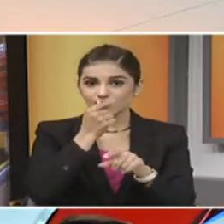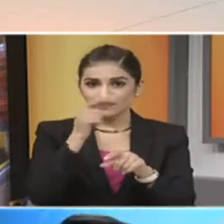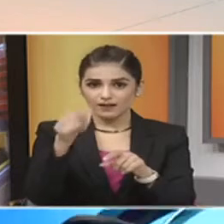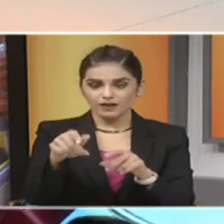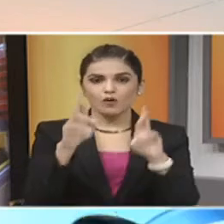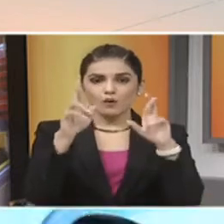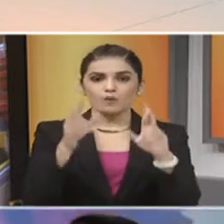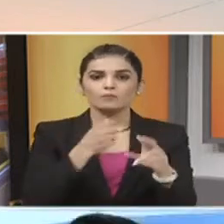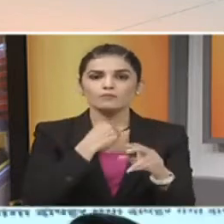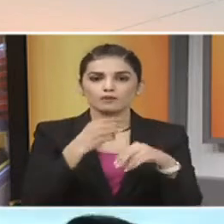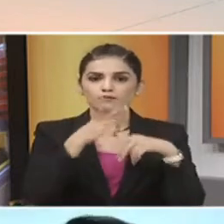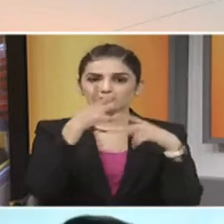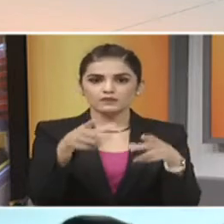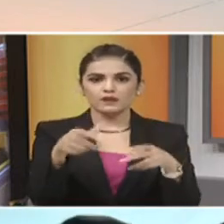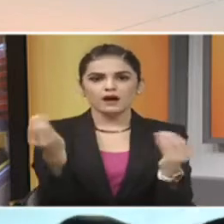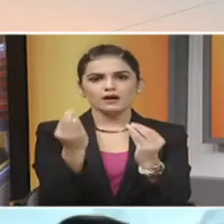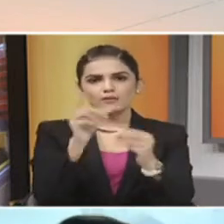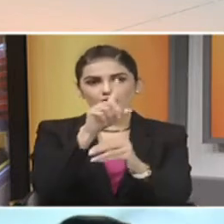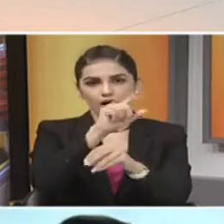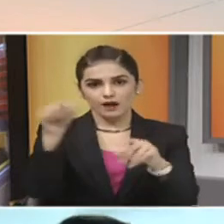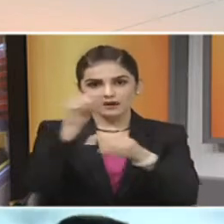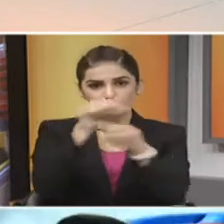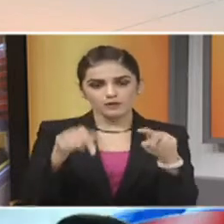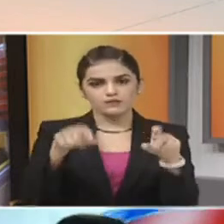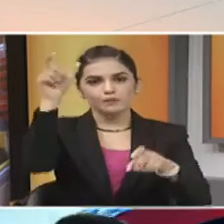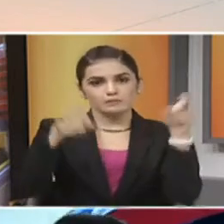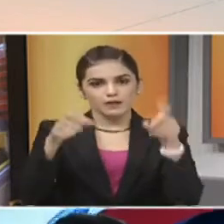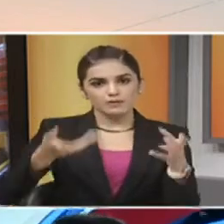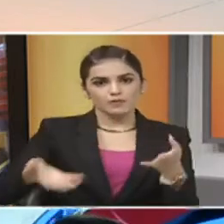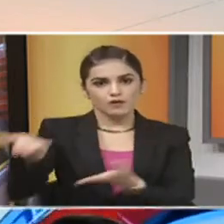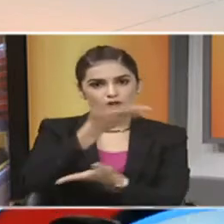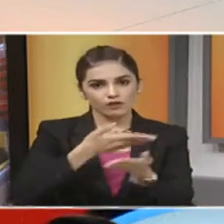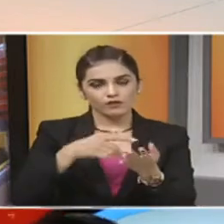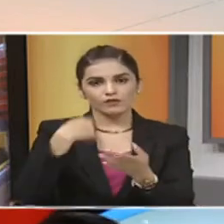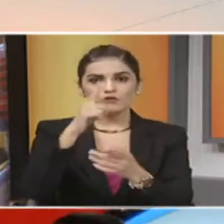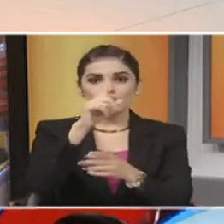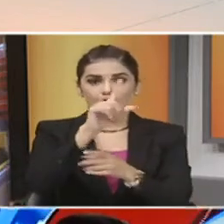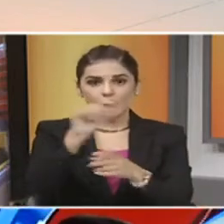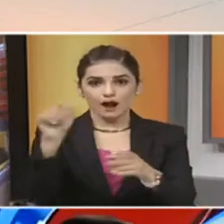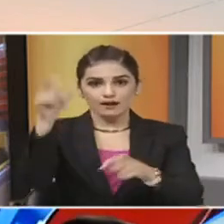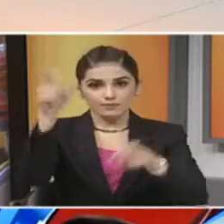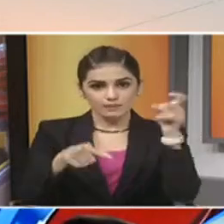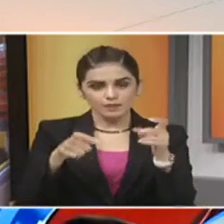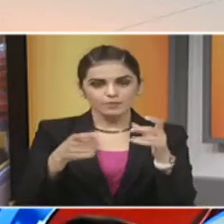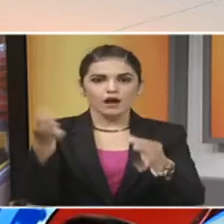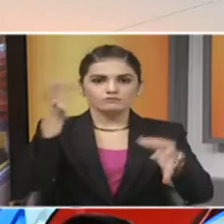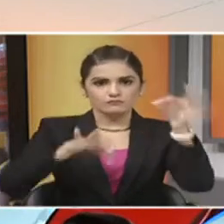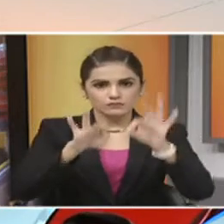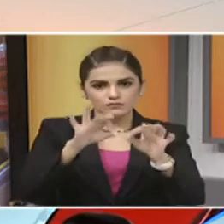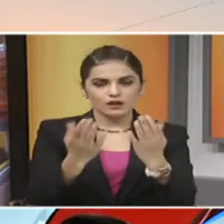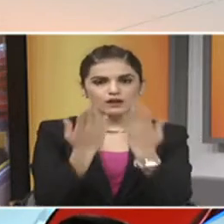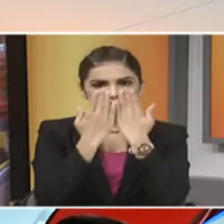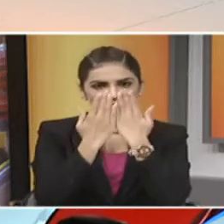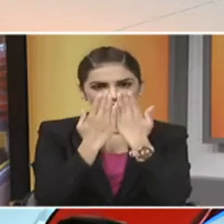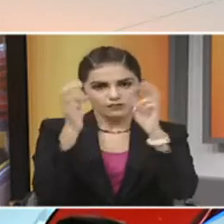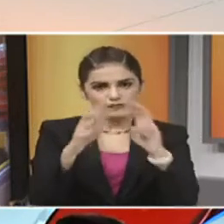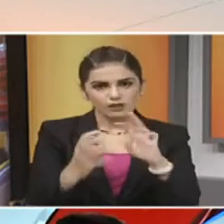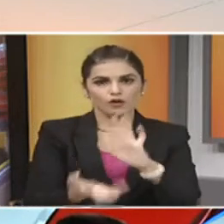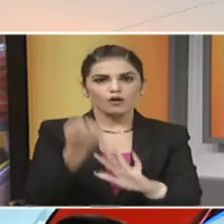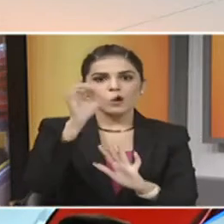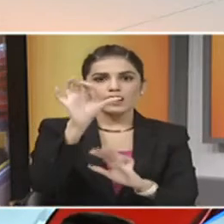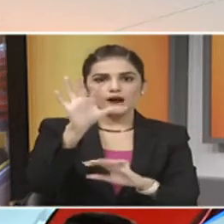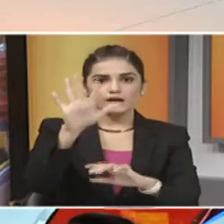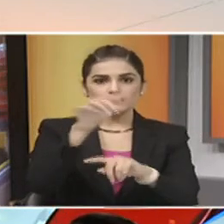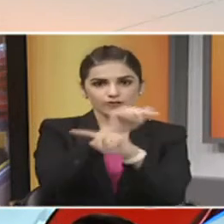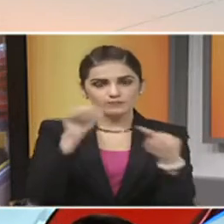यह दावा किया गया है कि इसका सौ-फीसदी लोगों पर कप सालों पर क्लीनिकल चढ़ी की गई और उसमें पिचानवे